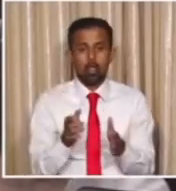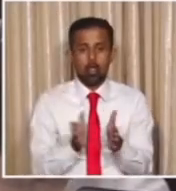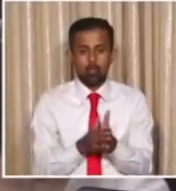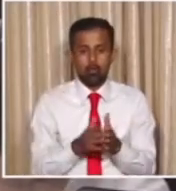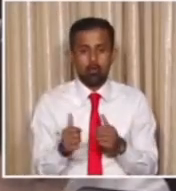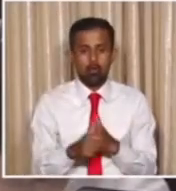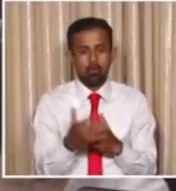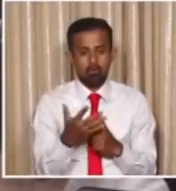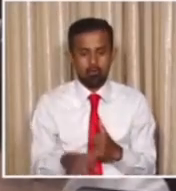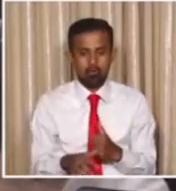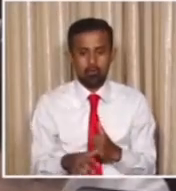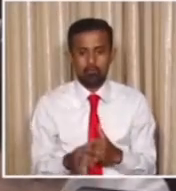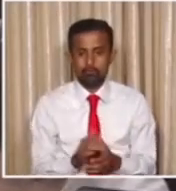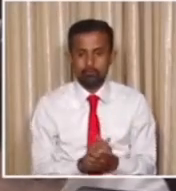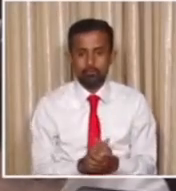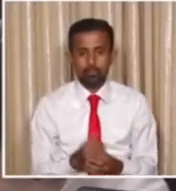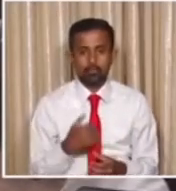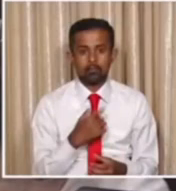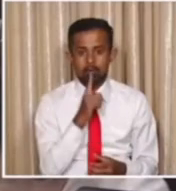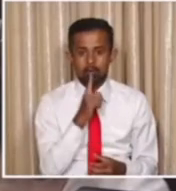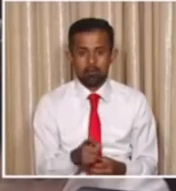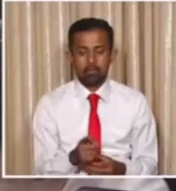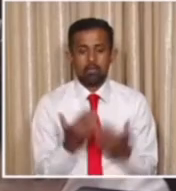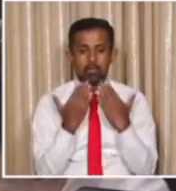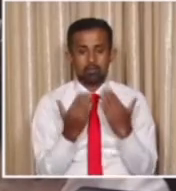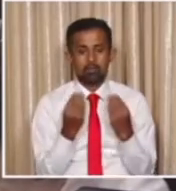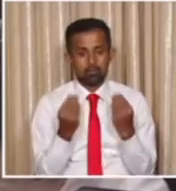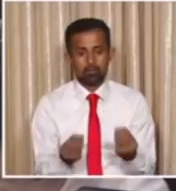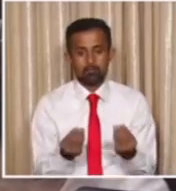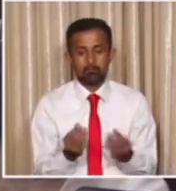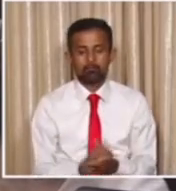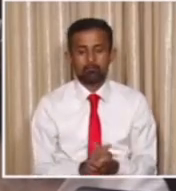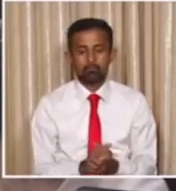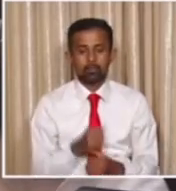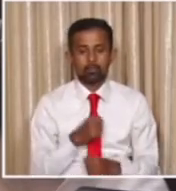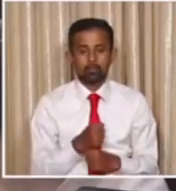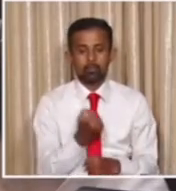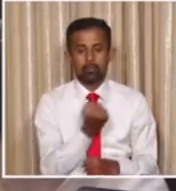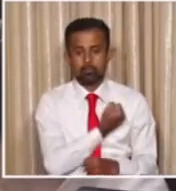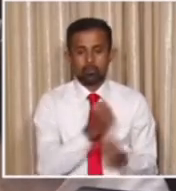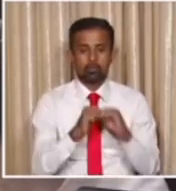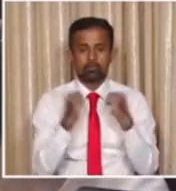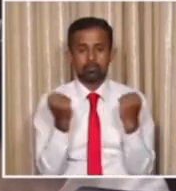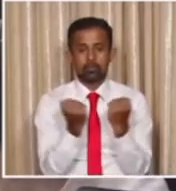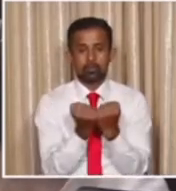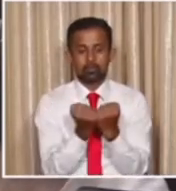පත් කරලා විශේෂයෙන්ම මම සඳහන් කරන්න ඕනේ ස්තුතිවන්ත වෙන්න ඕනේ රජයේ වෛද්‍ය සංගමයේ